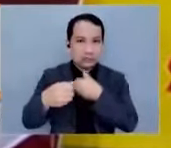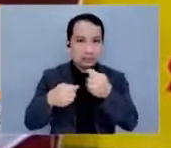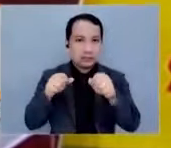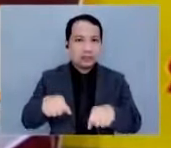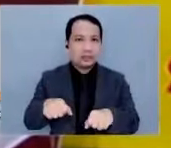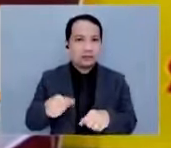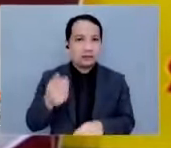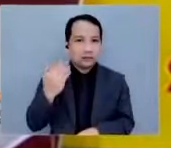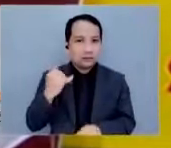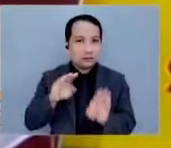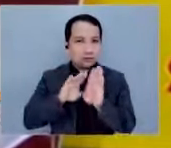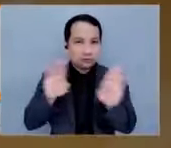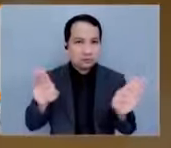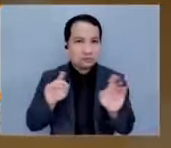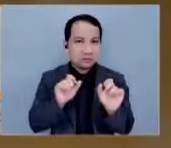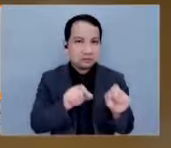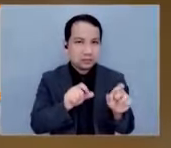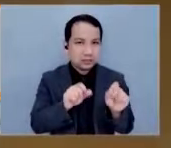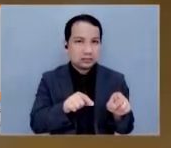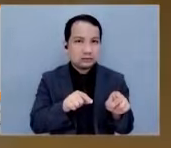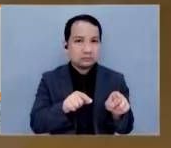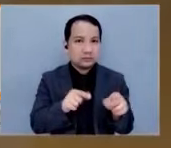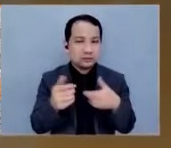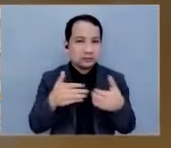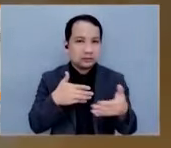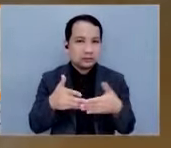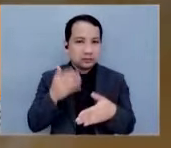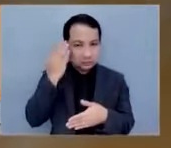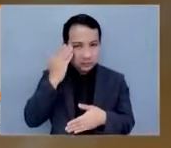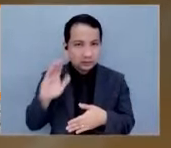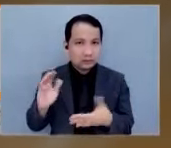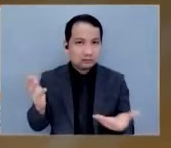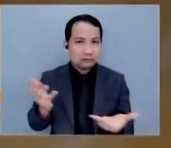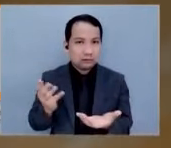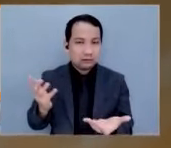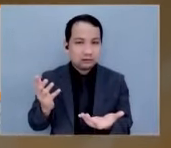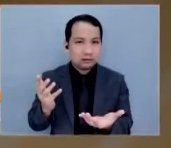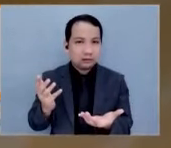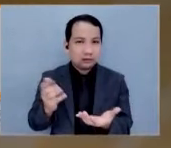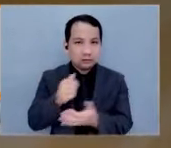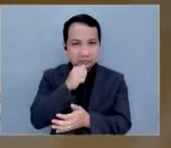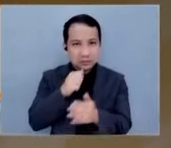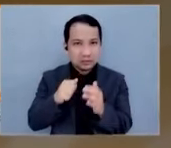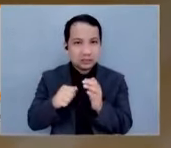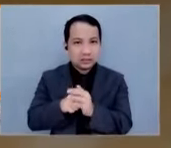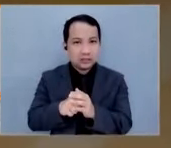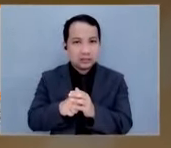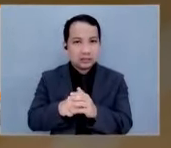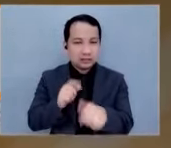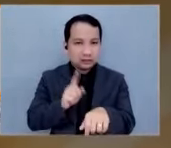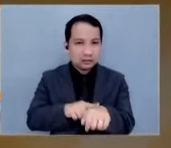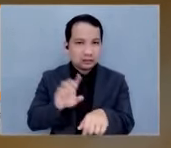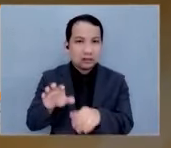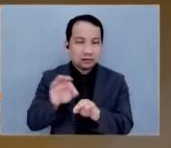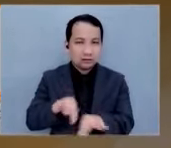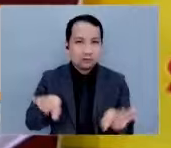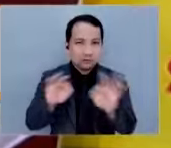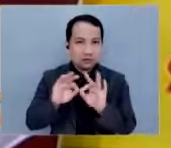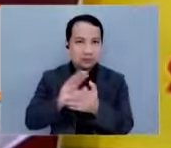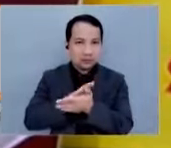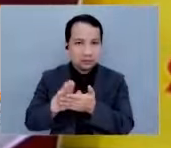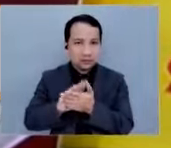nagbukas na lahat ng tindahan eh. So hindi na nila alam kung saan na sila magtatago. Time to time talaga kailangan talaga maglinis every day